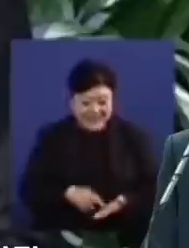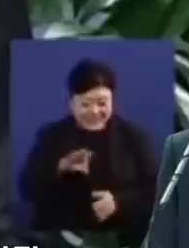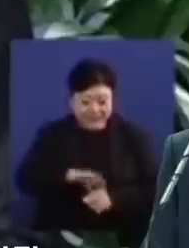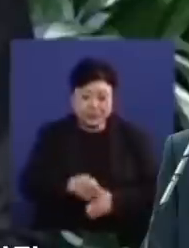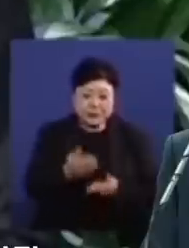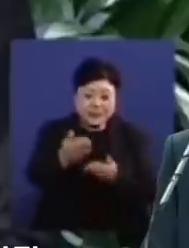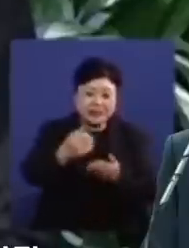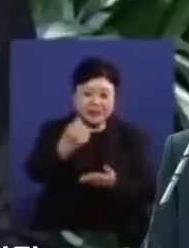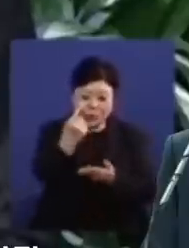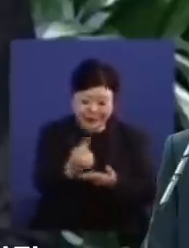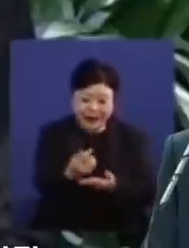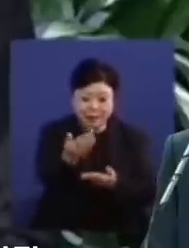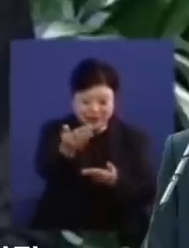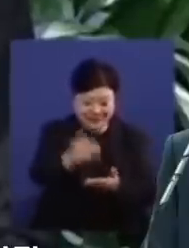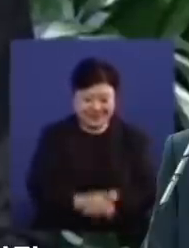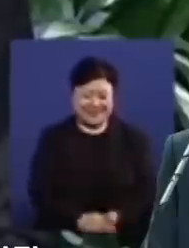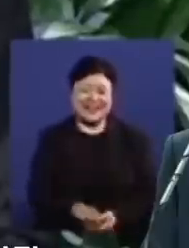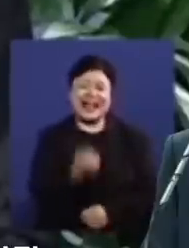가져왔습니다. 임금님이